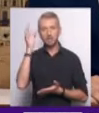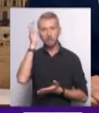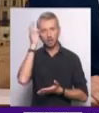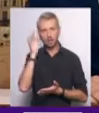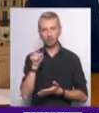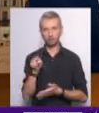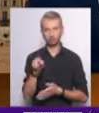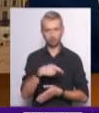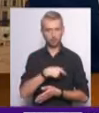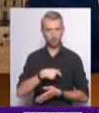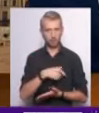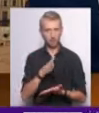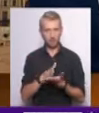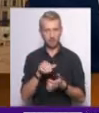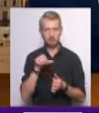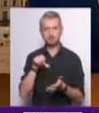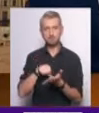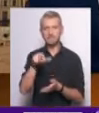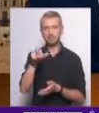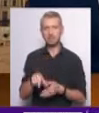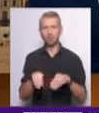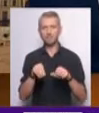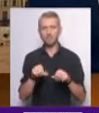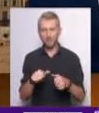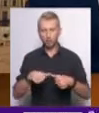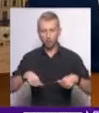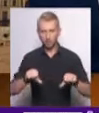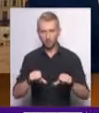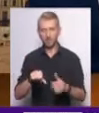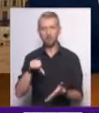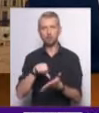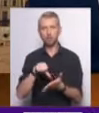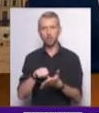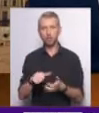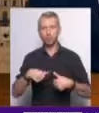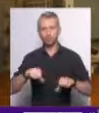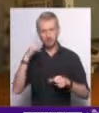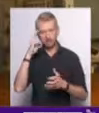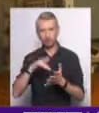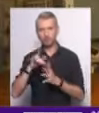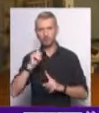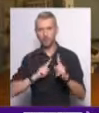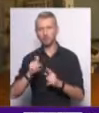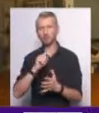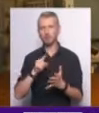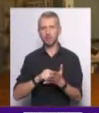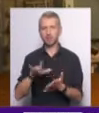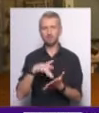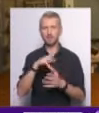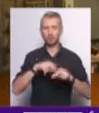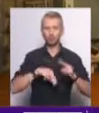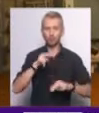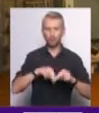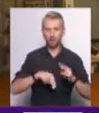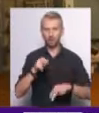Володимир Назаренко є представником земельної комісії, тобто він є членом постійної комісії Київської міської ради з питань містобудування, архітектури